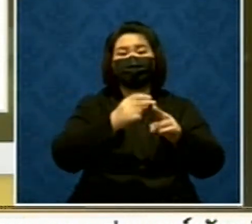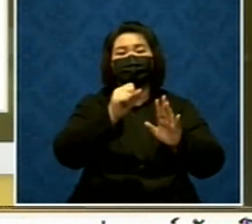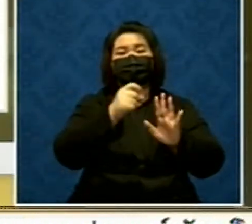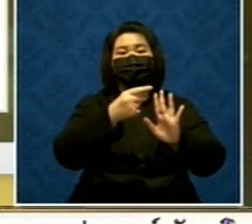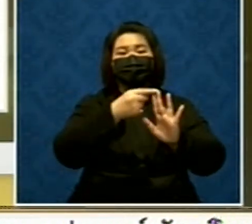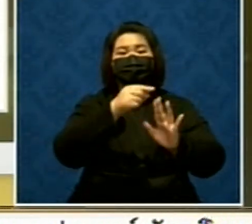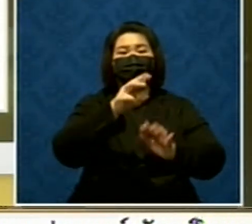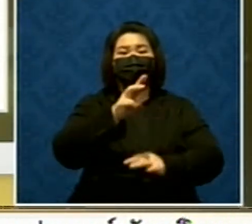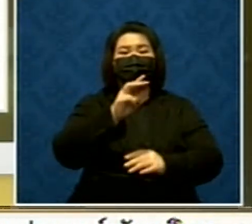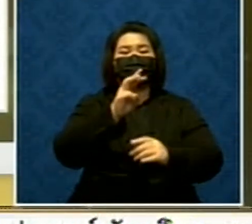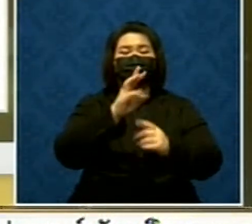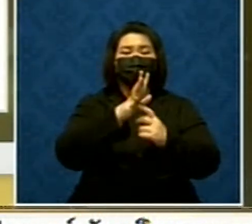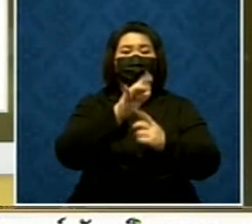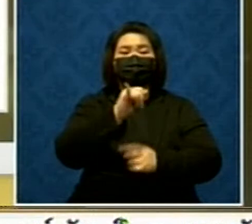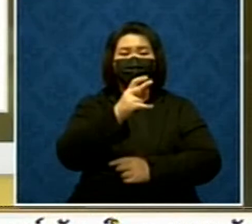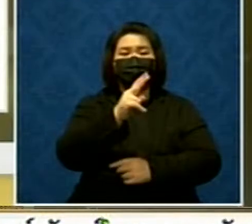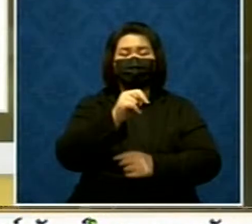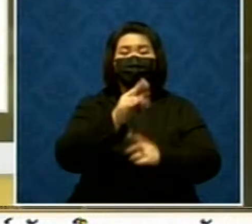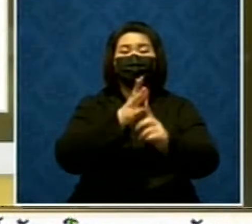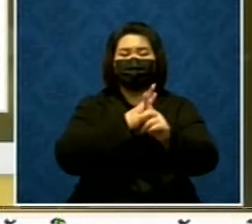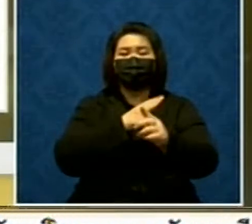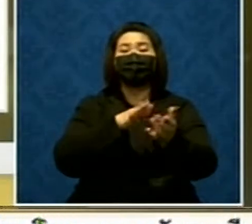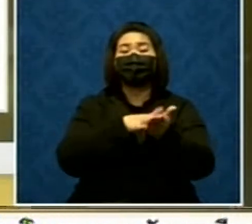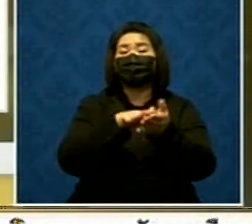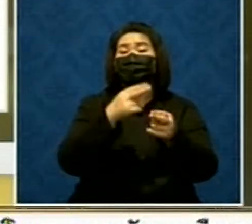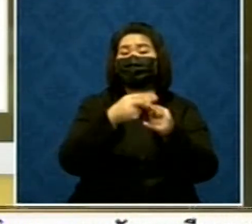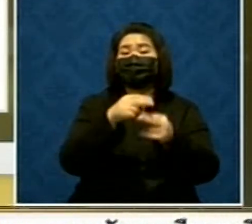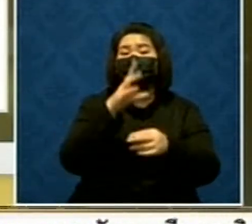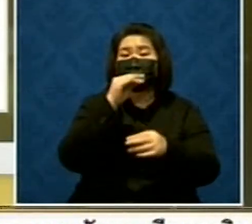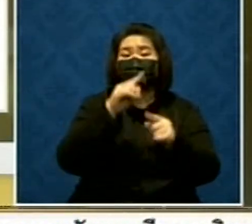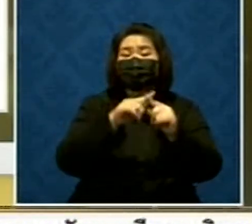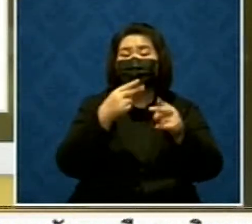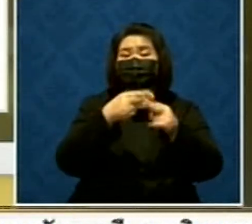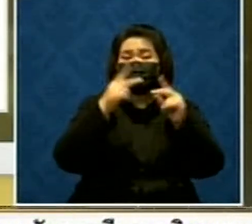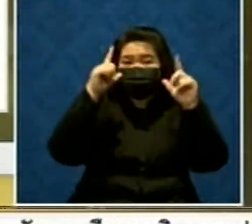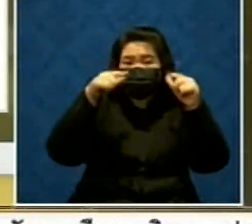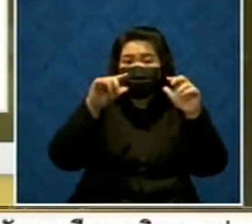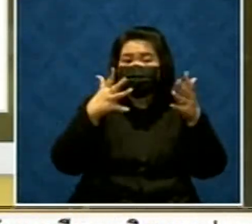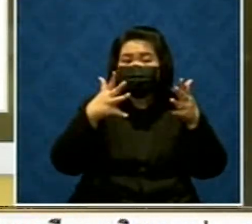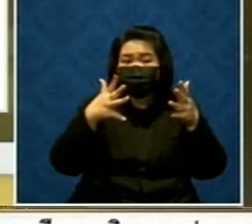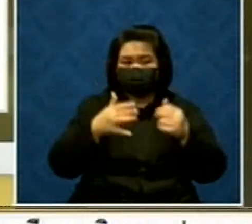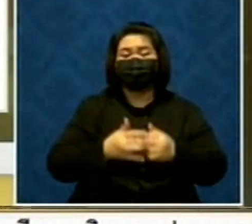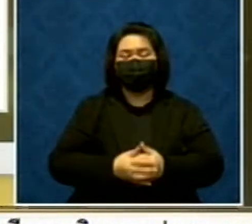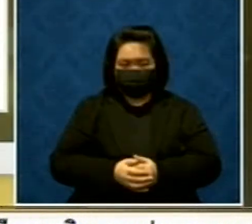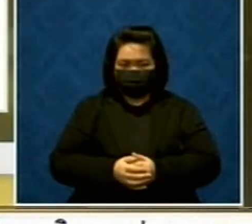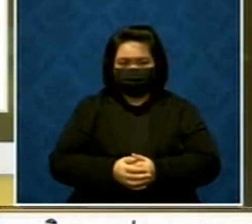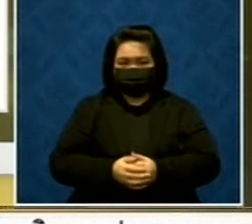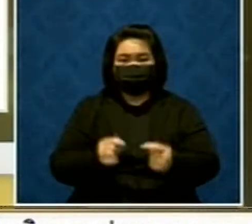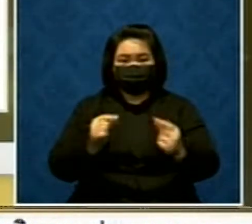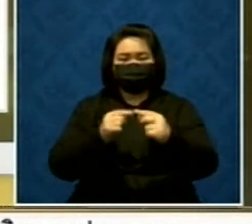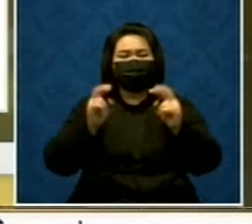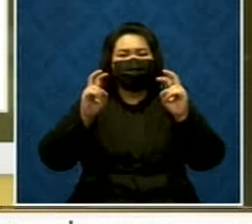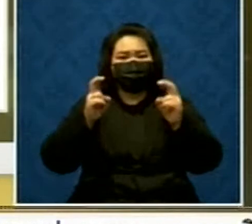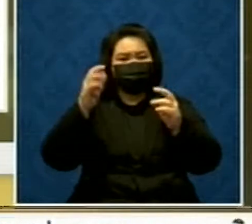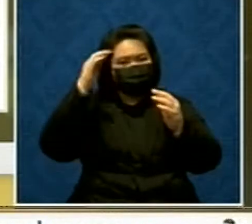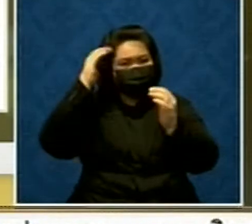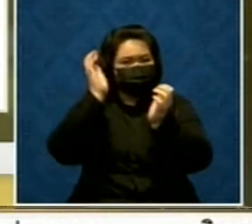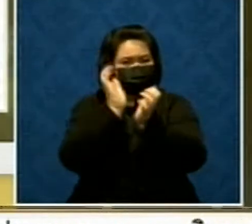น์ขออภัยที่เอ่ยนามท่านไม่เสียหายท่านประธานครับเรื่องตำรวจเนี่ยมันมีหลาย